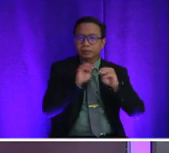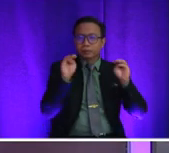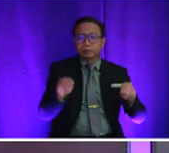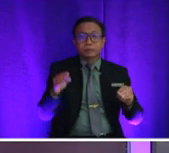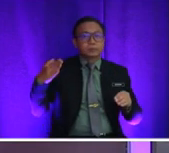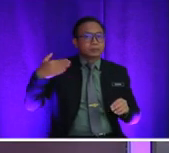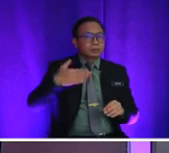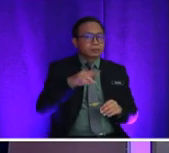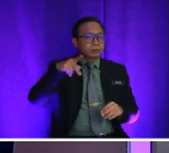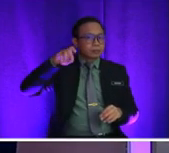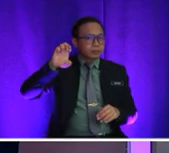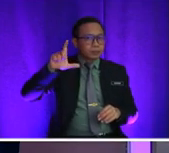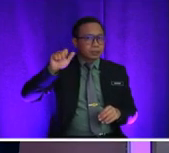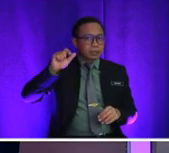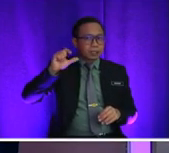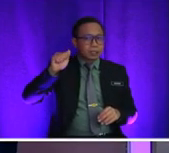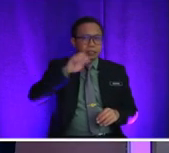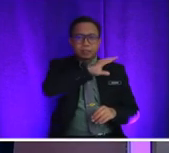plagi dan juga ikan